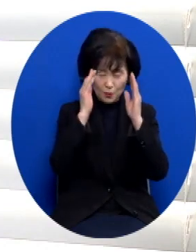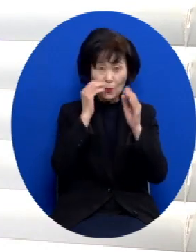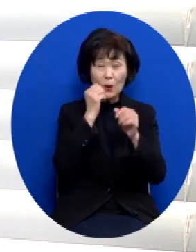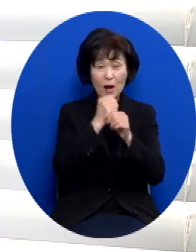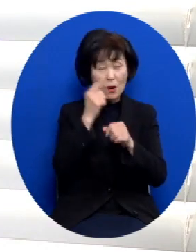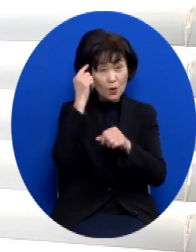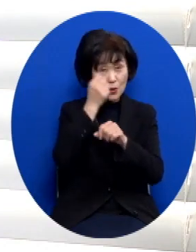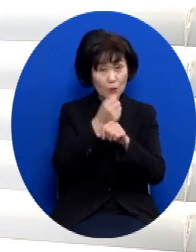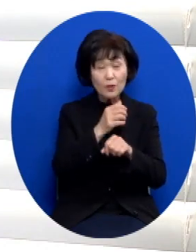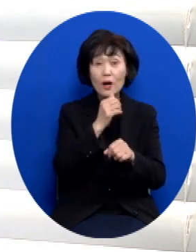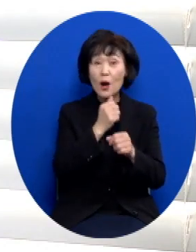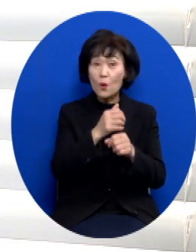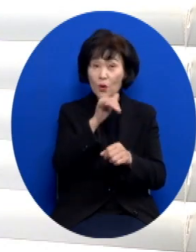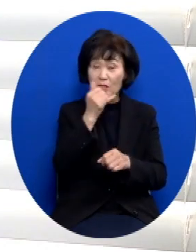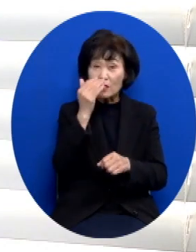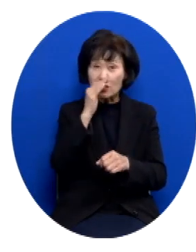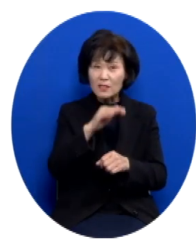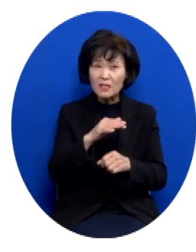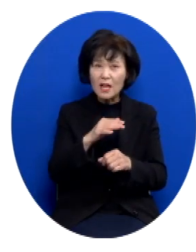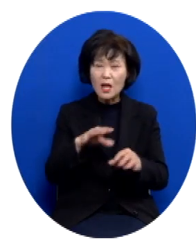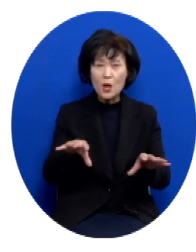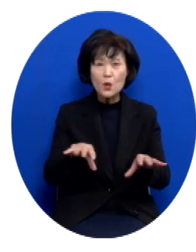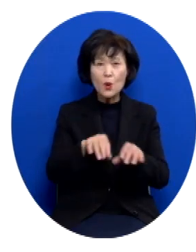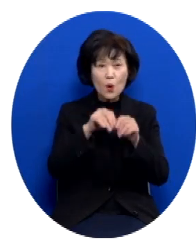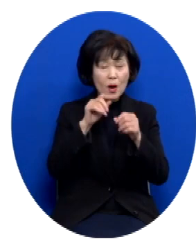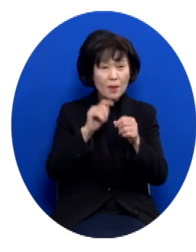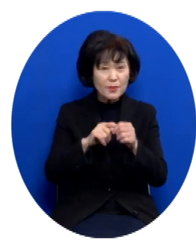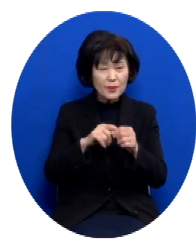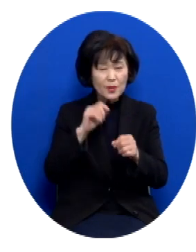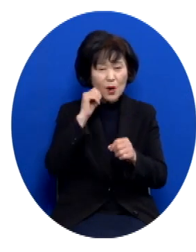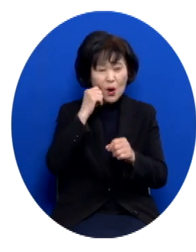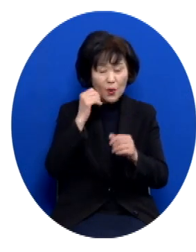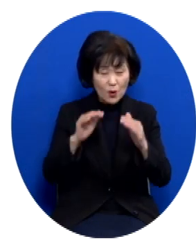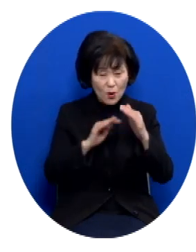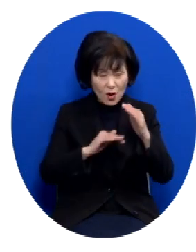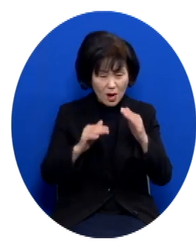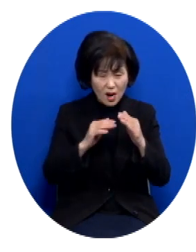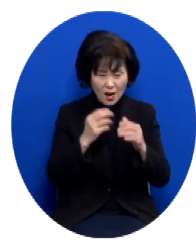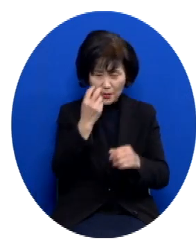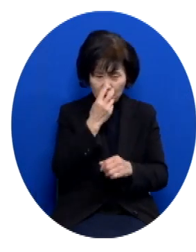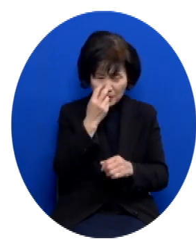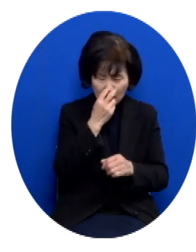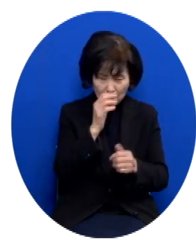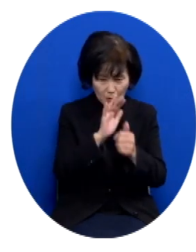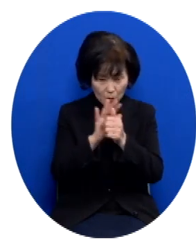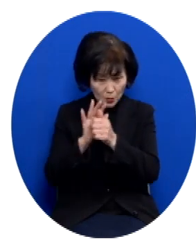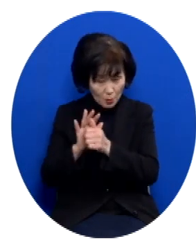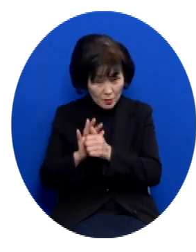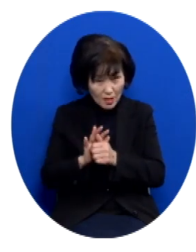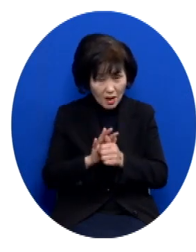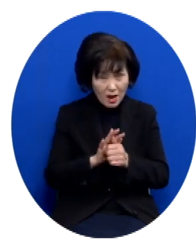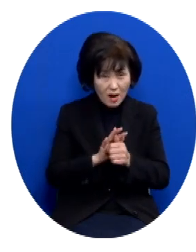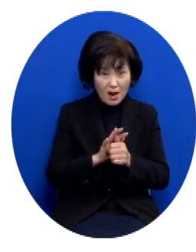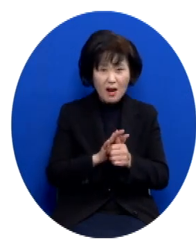종합적으로 이분들을 살피는 그 에너지 지원 센터를 세워서 이런 분들을 종합적으로